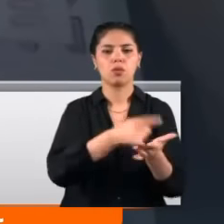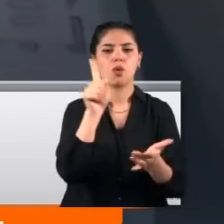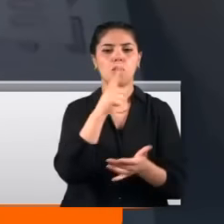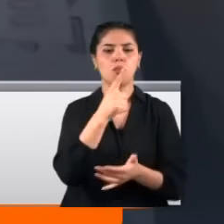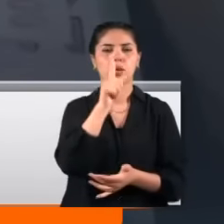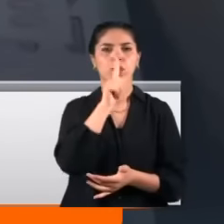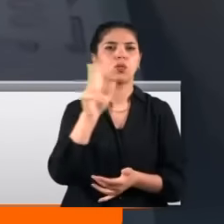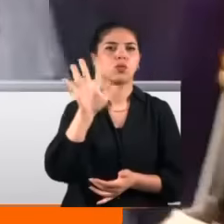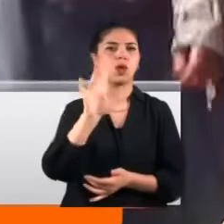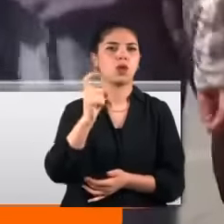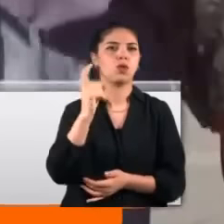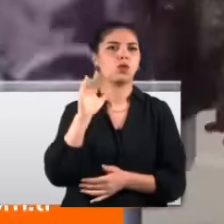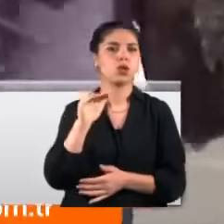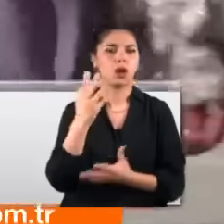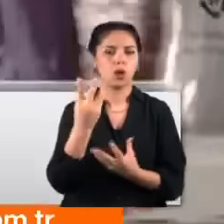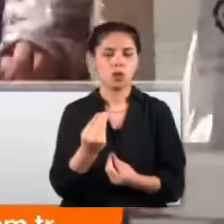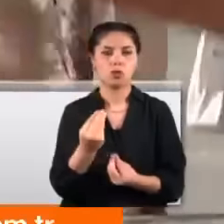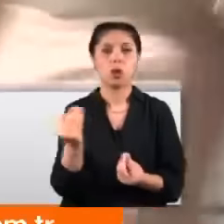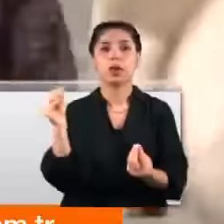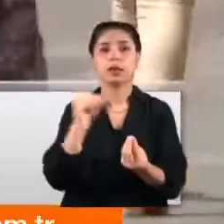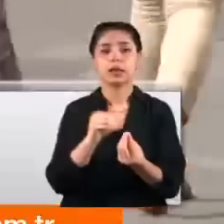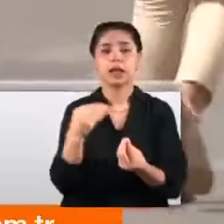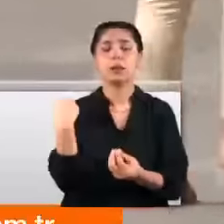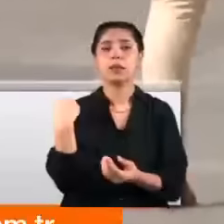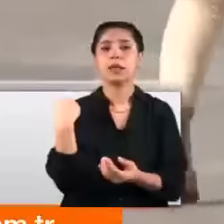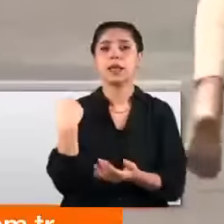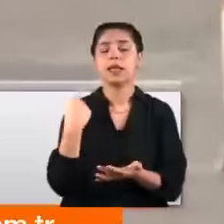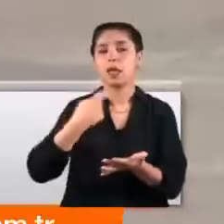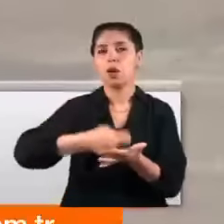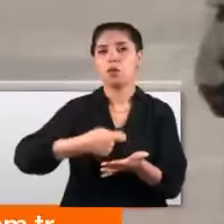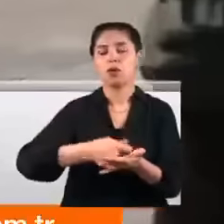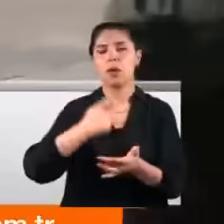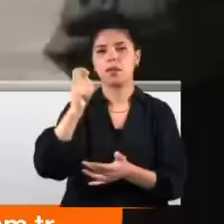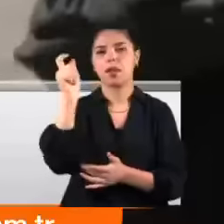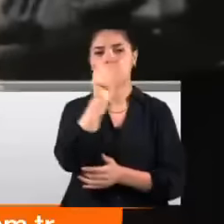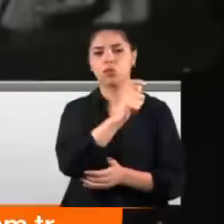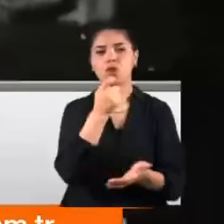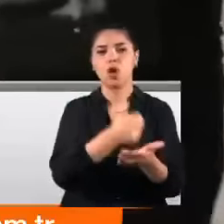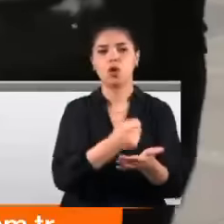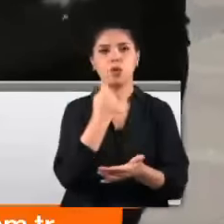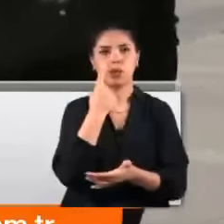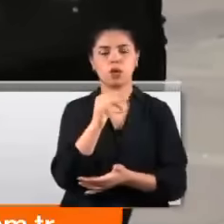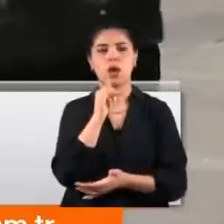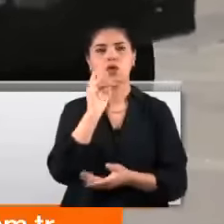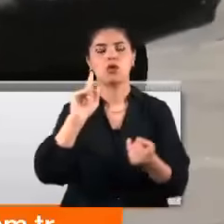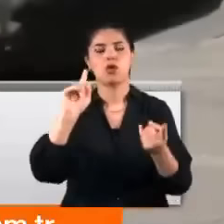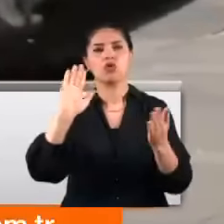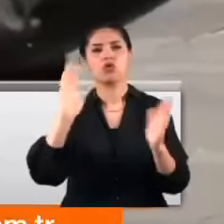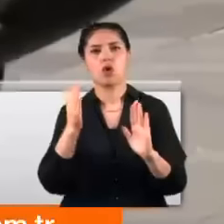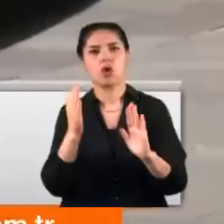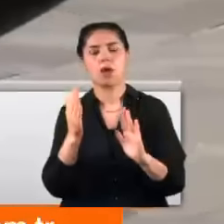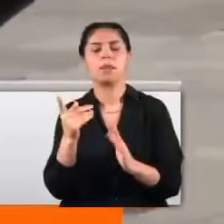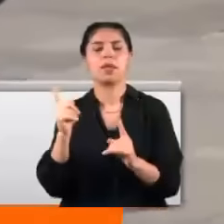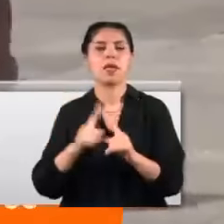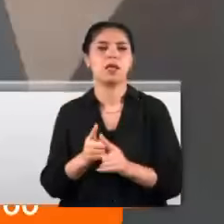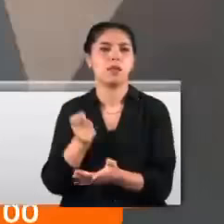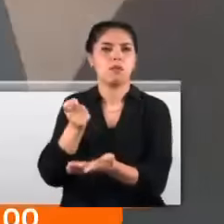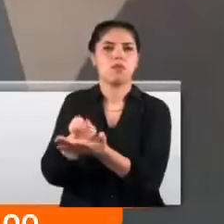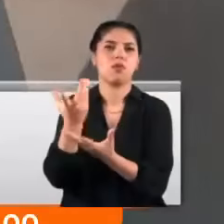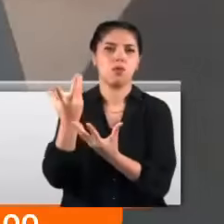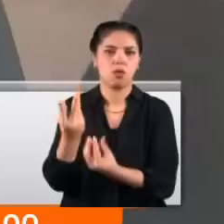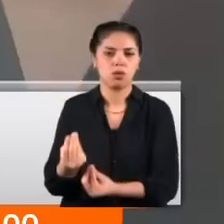10.159 lira oldu. Artış yapılan yeni ödeme tutarları Temmuz ayı ödemesi olarak Ağustos dönemine yansıtılarak hesaplara